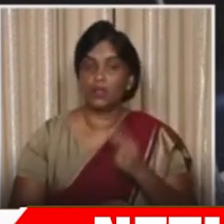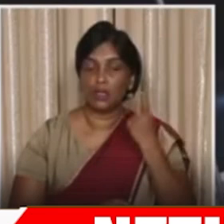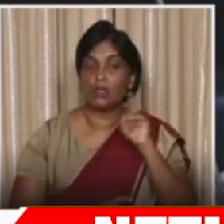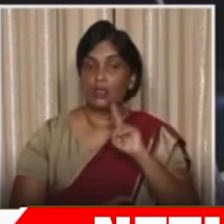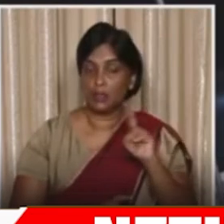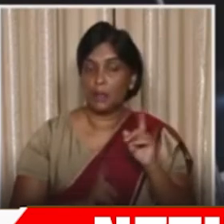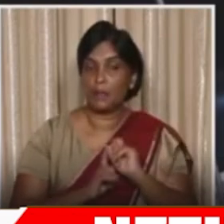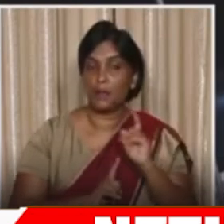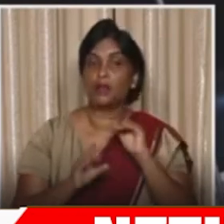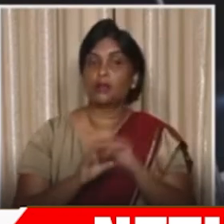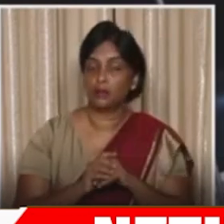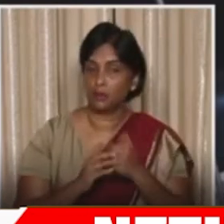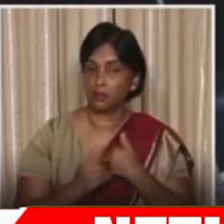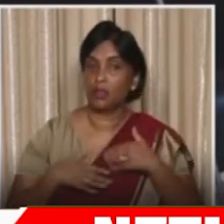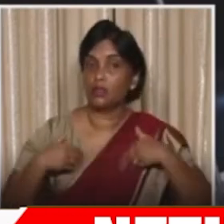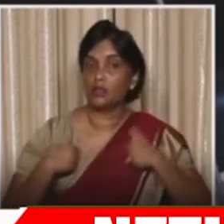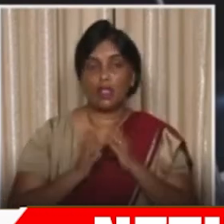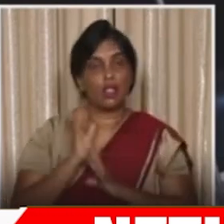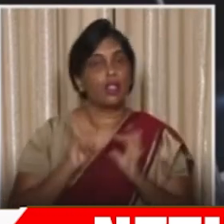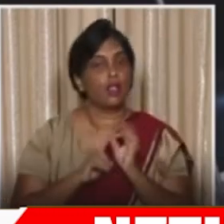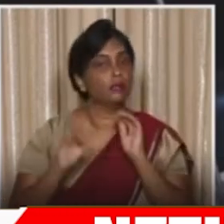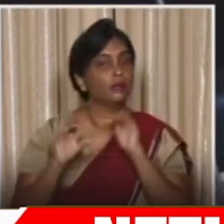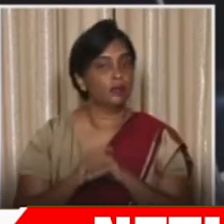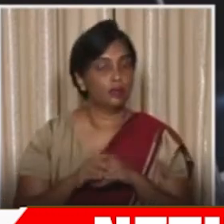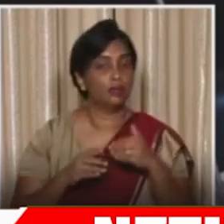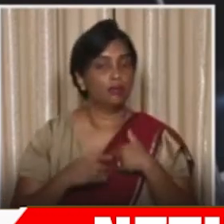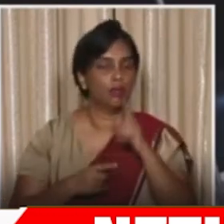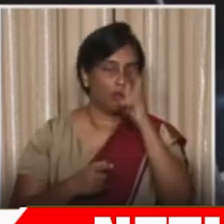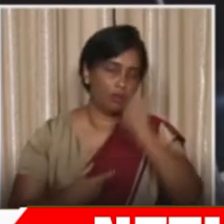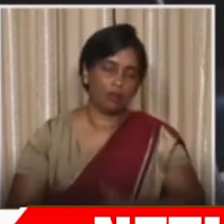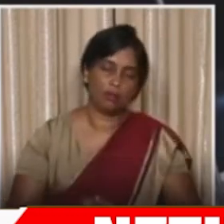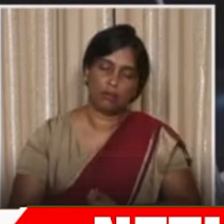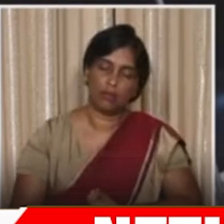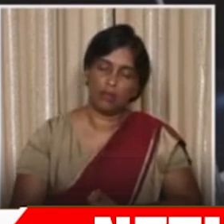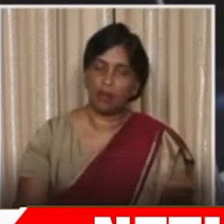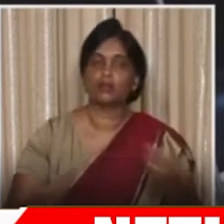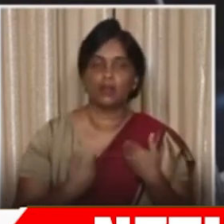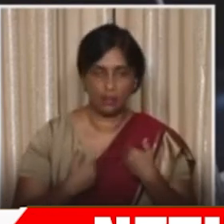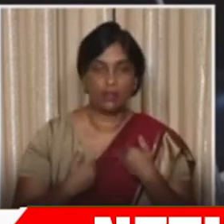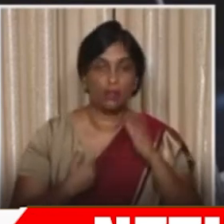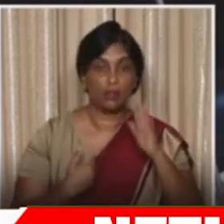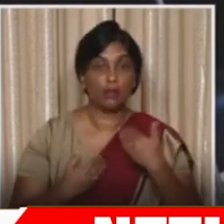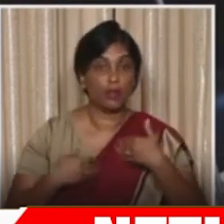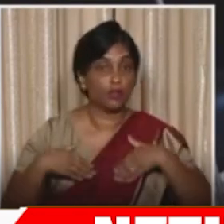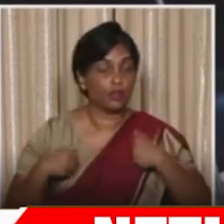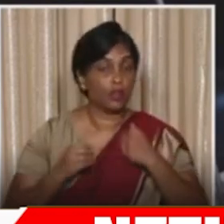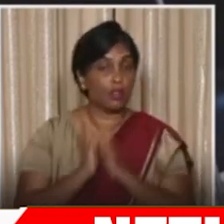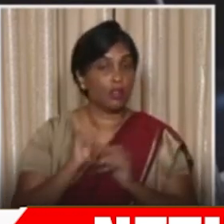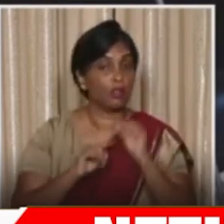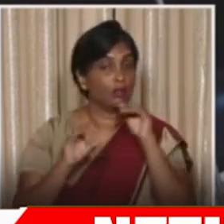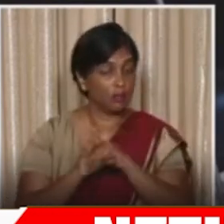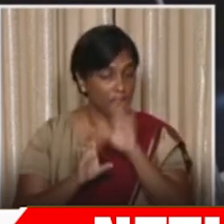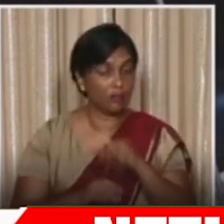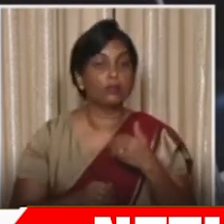2010 පාර්ලිමේන්තුවේ මාව සෞඛ්‍ය අමාත්‍යවර වශයෙන් පත්කිරුවේ මාව නැත්තටම නැති කරන්න මාව ඉවර කරන්න හැබැයි මම සෞඛ්‍යමති වෙච්ච එකෙන්